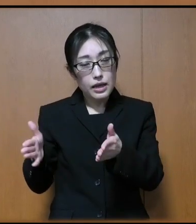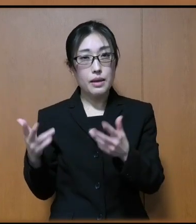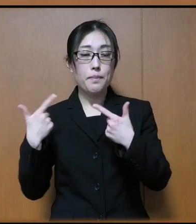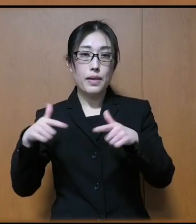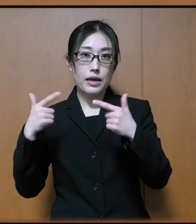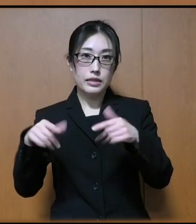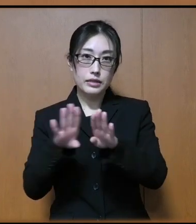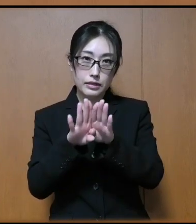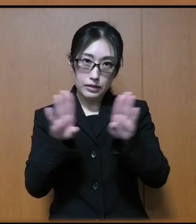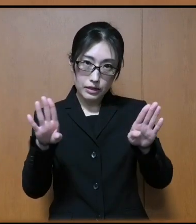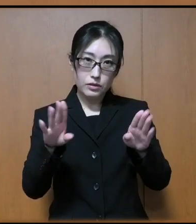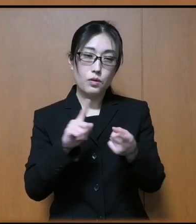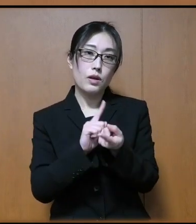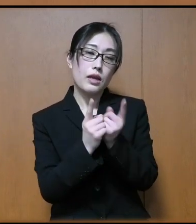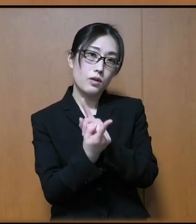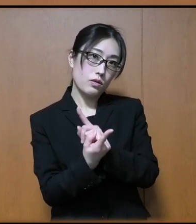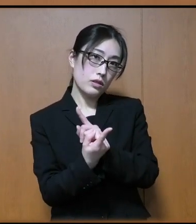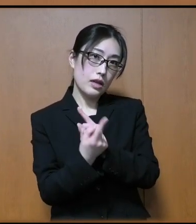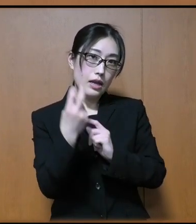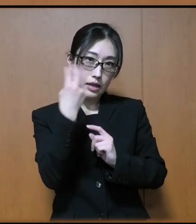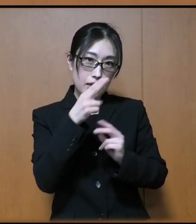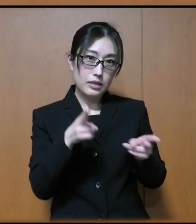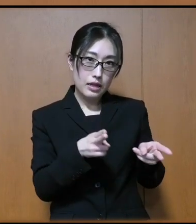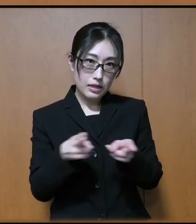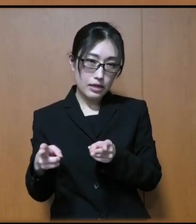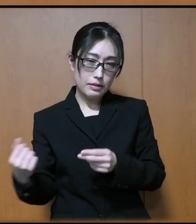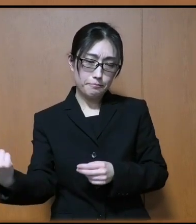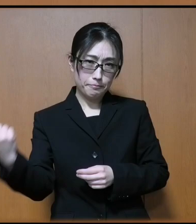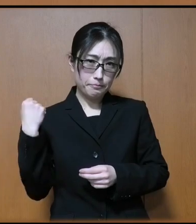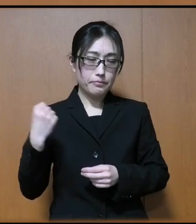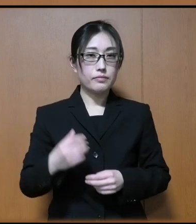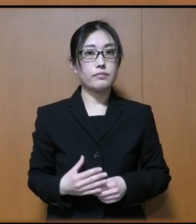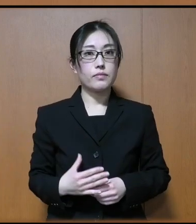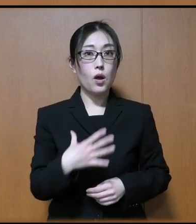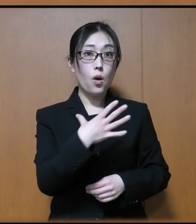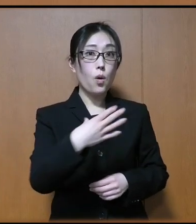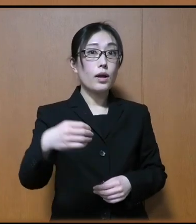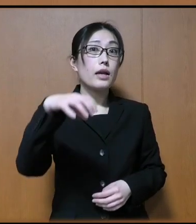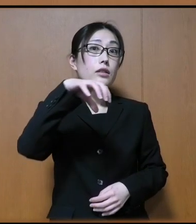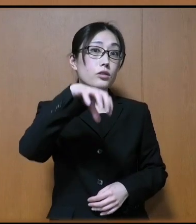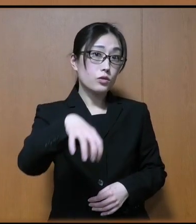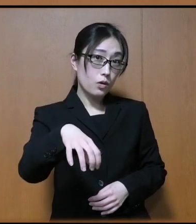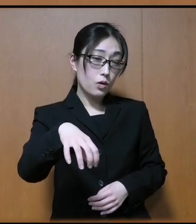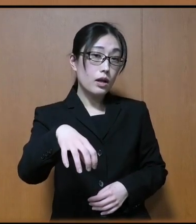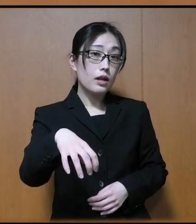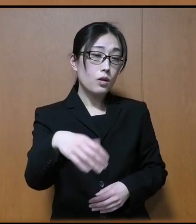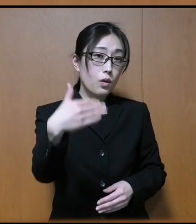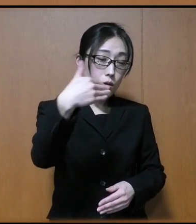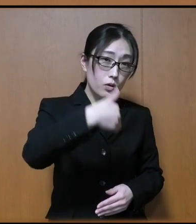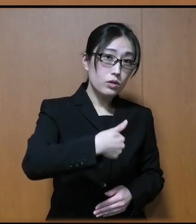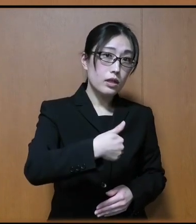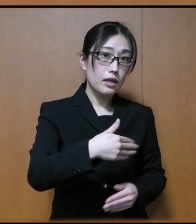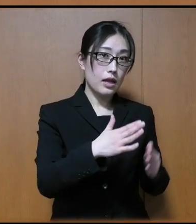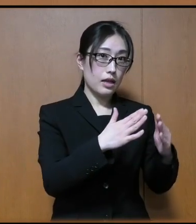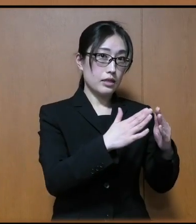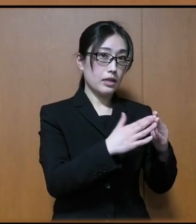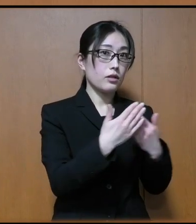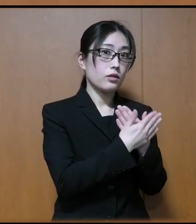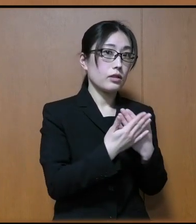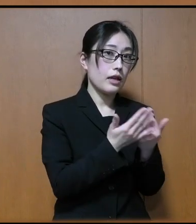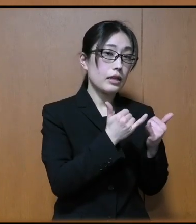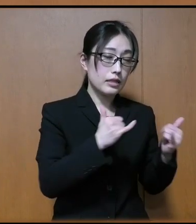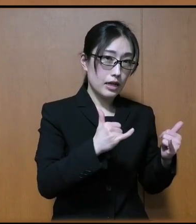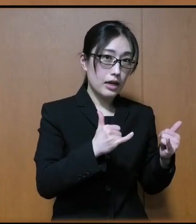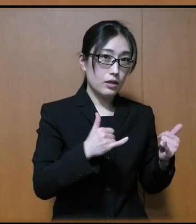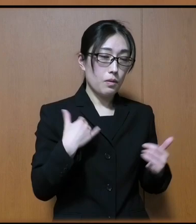しました。ほか保健所からの要請により自宅待機者へのパルスオキシメーターの配布など市の